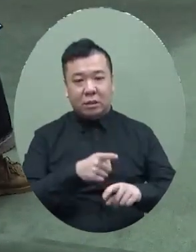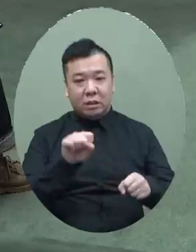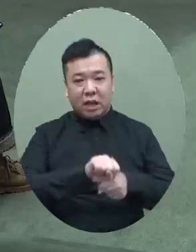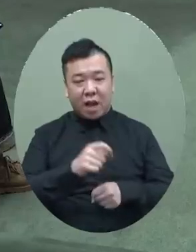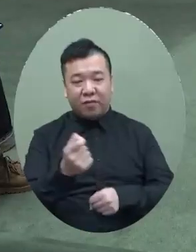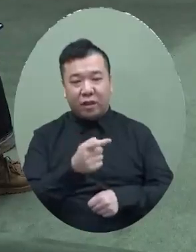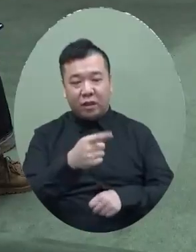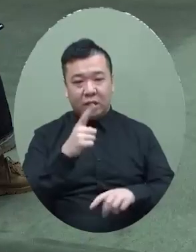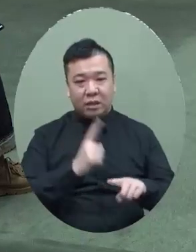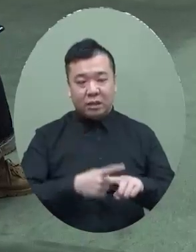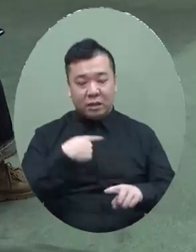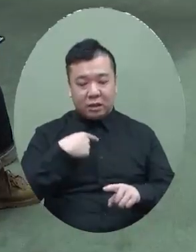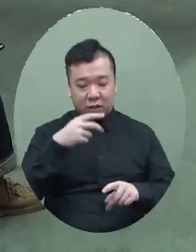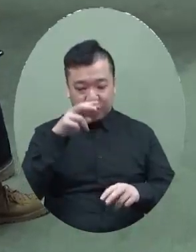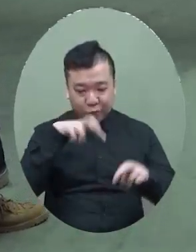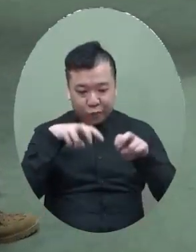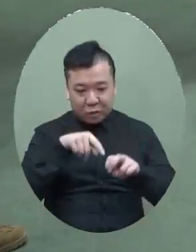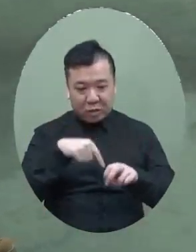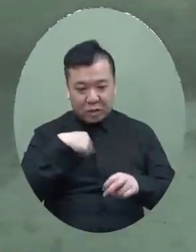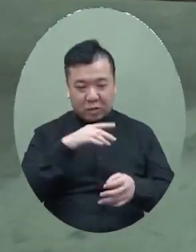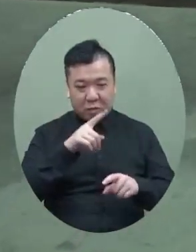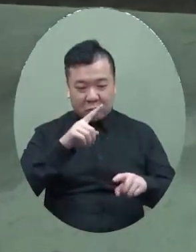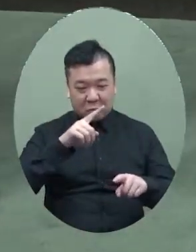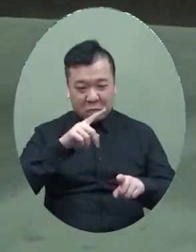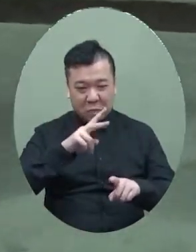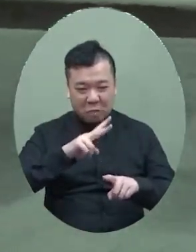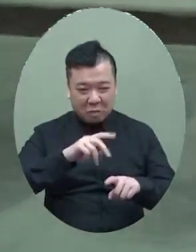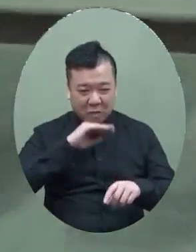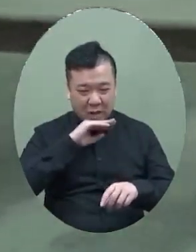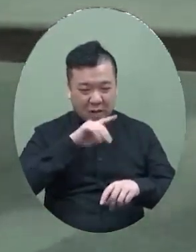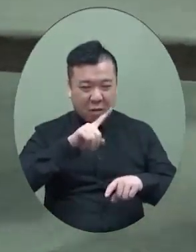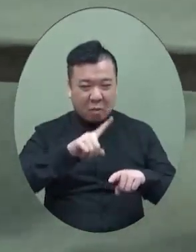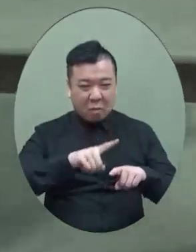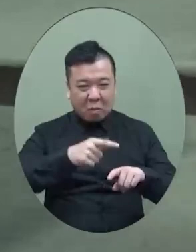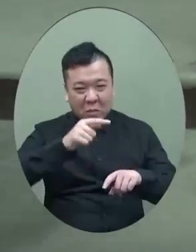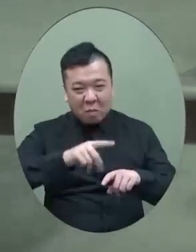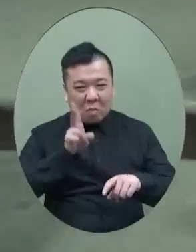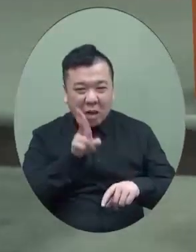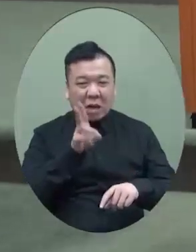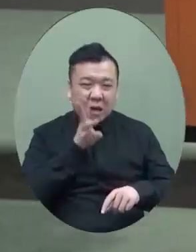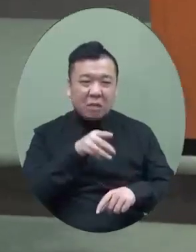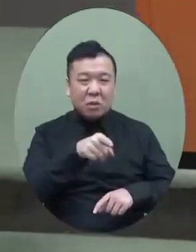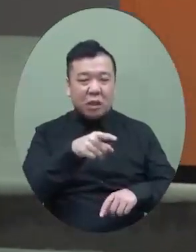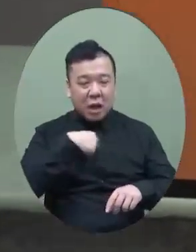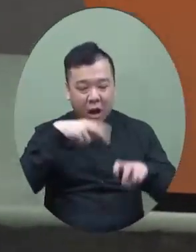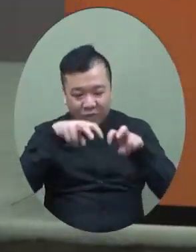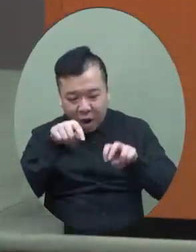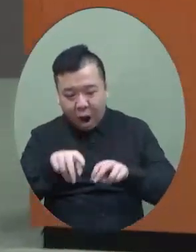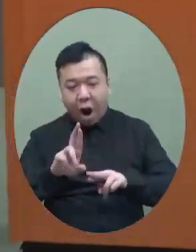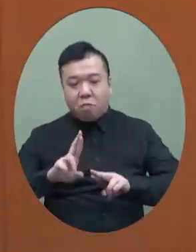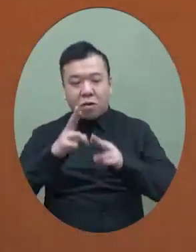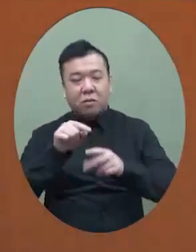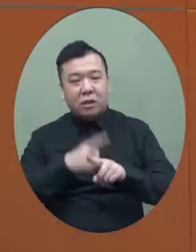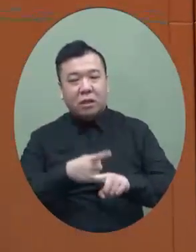啦？因為其實而家可能都要隔咗成大半個月先至有一啲可以識別到佢哋嘅病毒